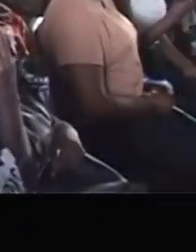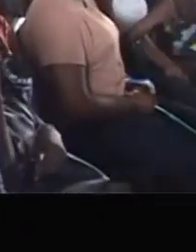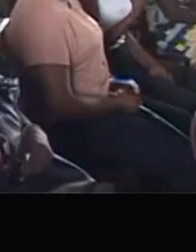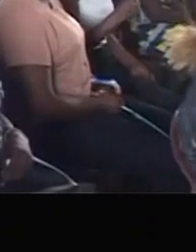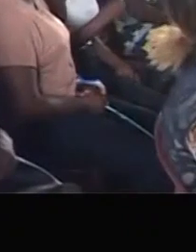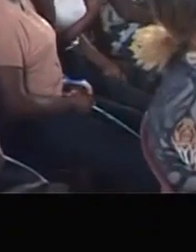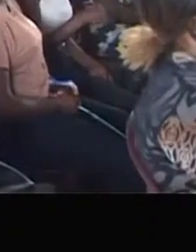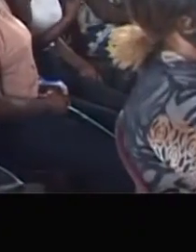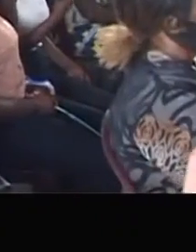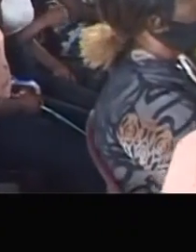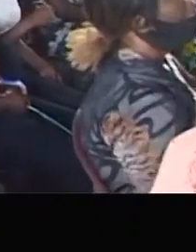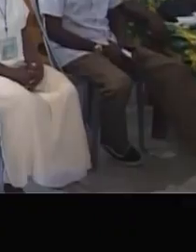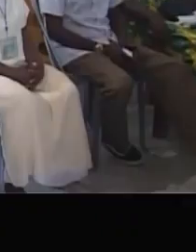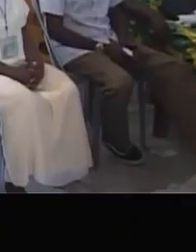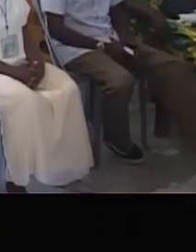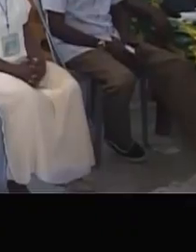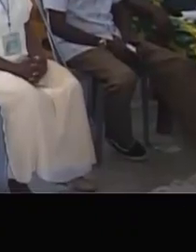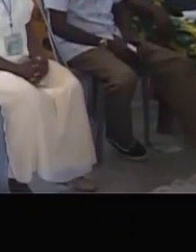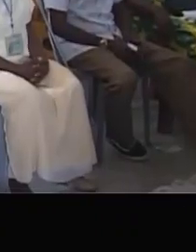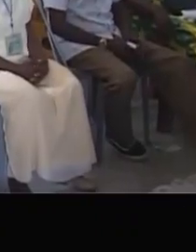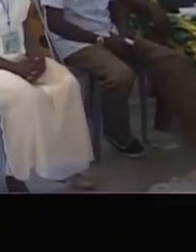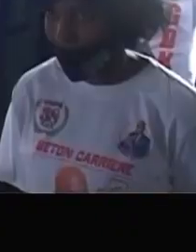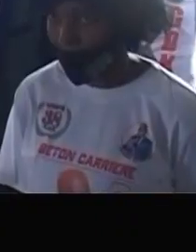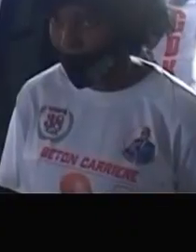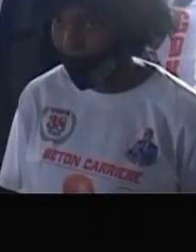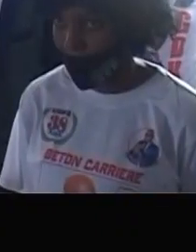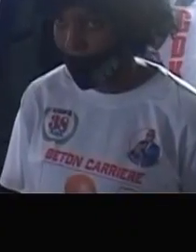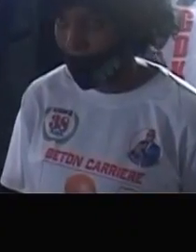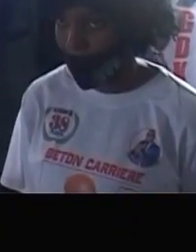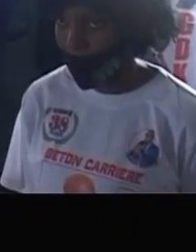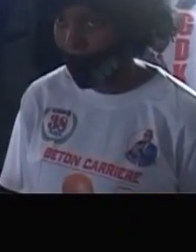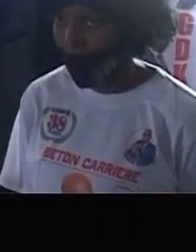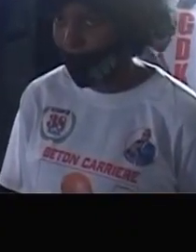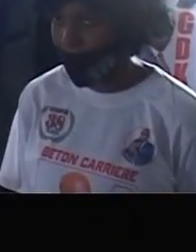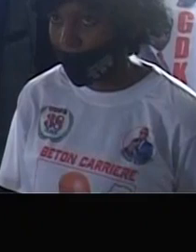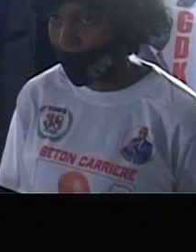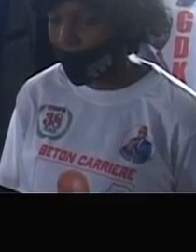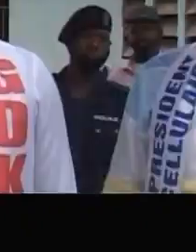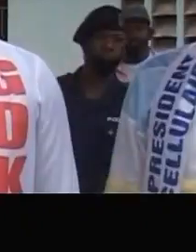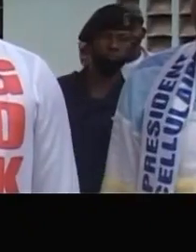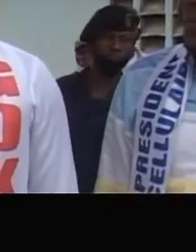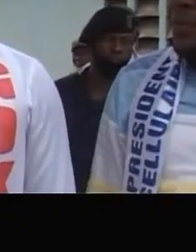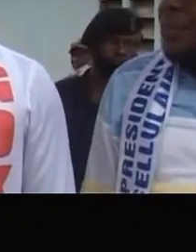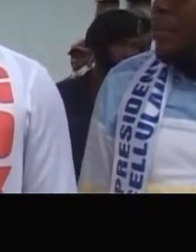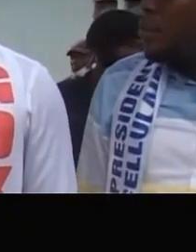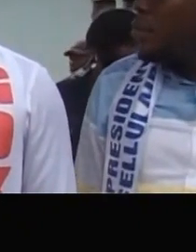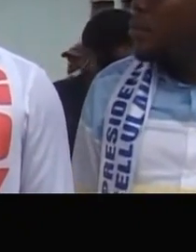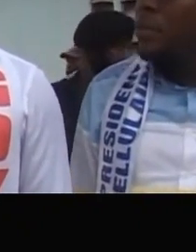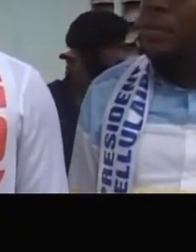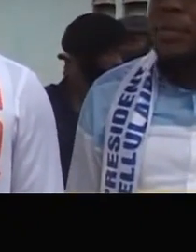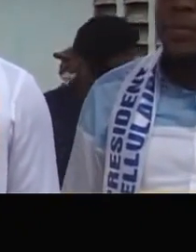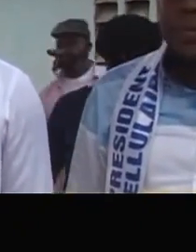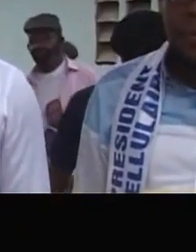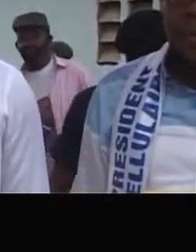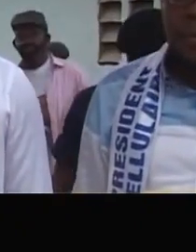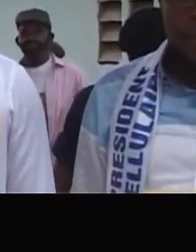structure GDK, à savoir répondre aux besoins vitaux de la population congolaise. Le chef de l'État a lancé